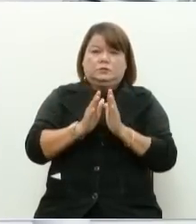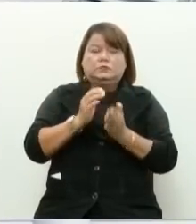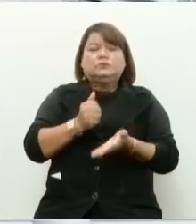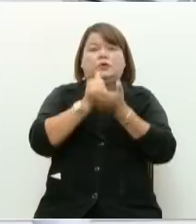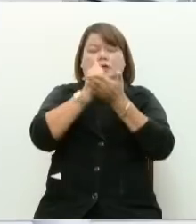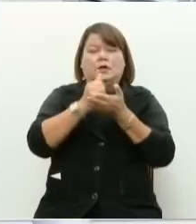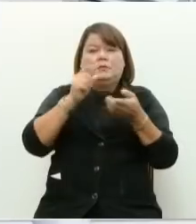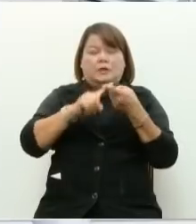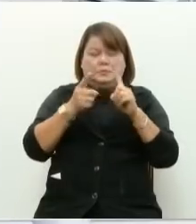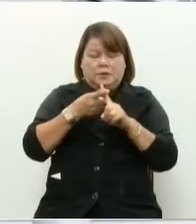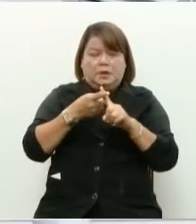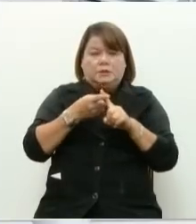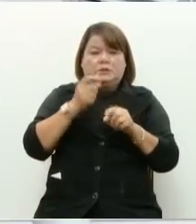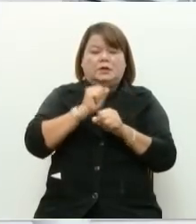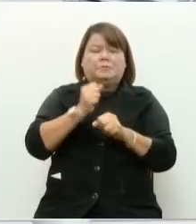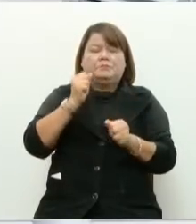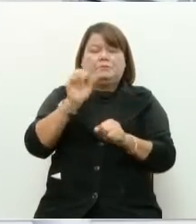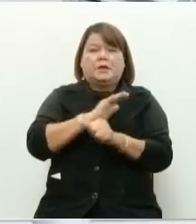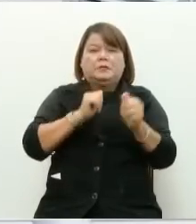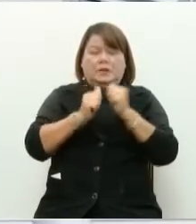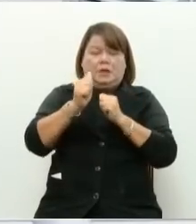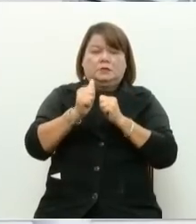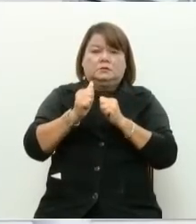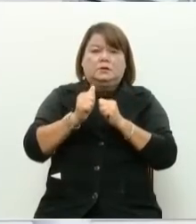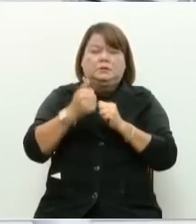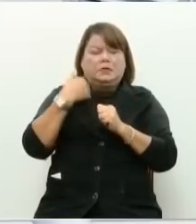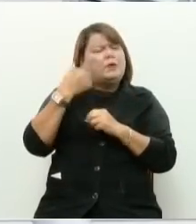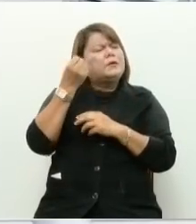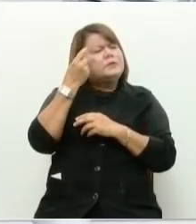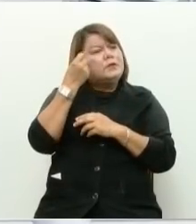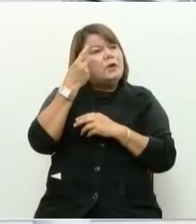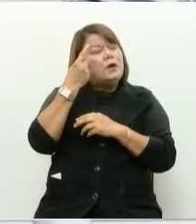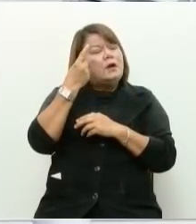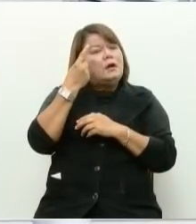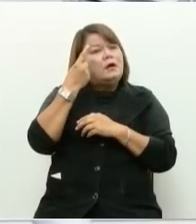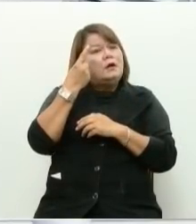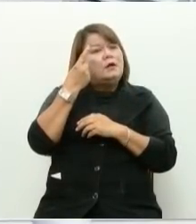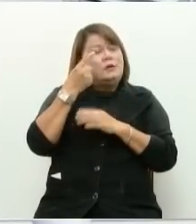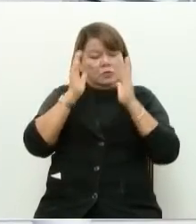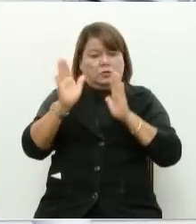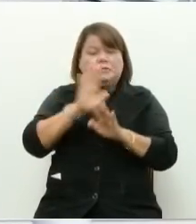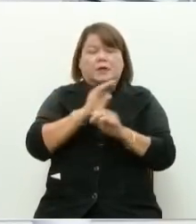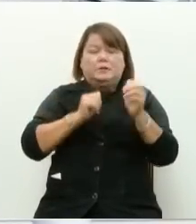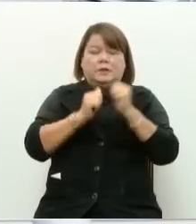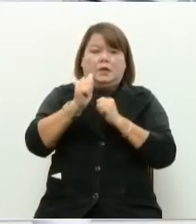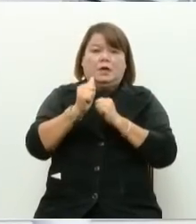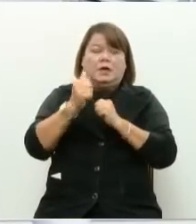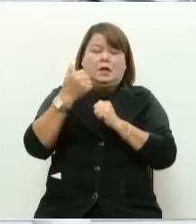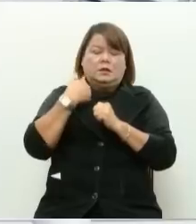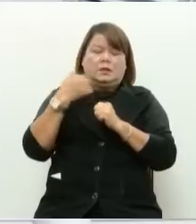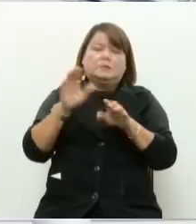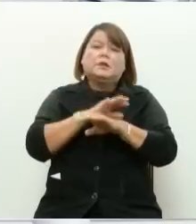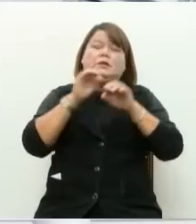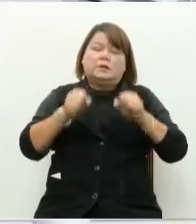พื่อนนะที่ทำไม่ผ่านด้วยกันเพราะผมมีความเข้าใจว่าคนไม่ผ่านอาจจะไม่ใช่เพรา